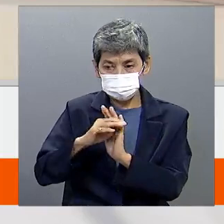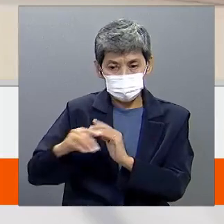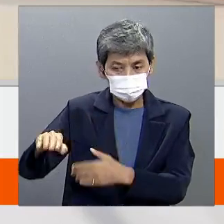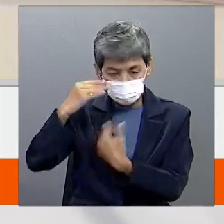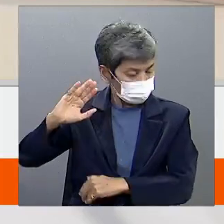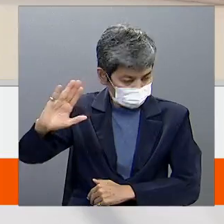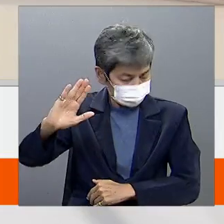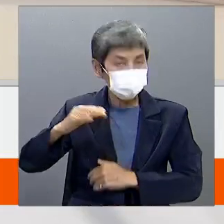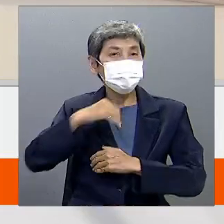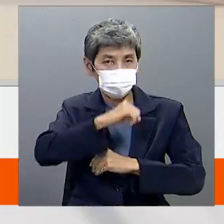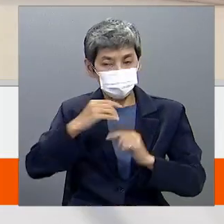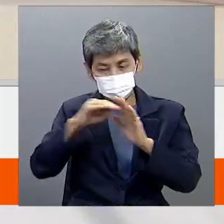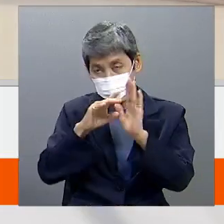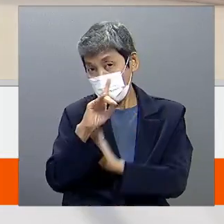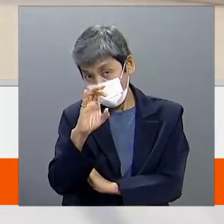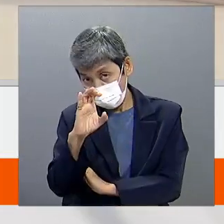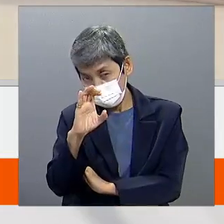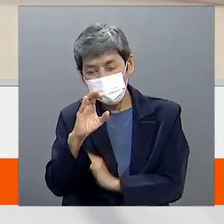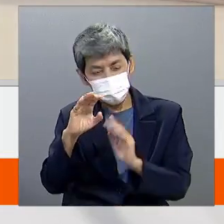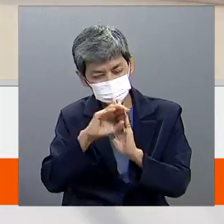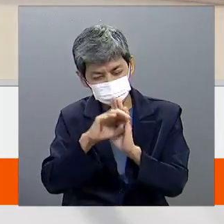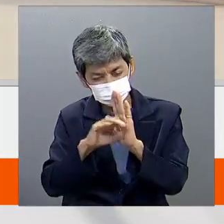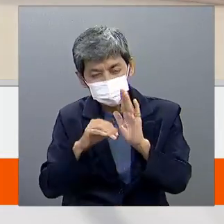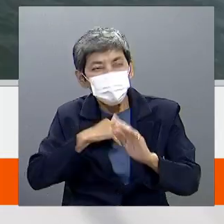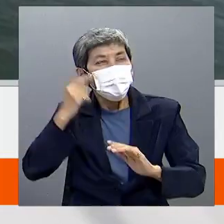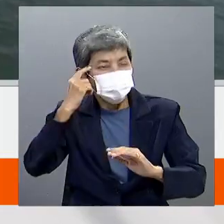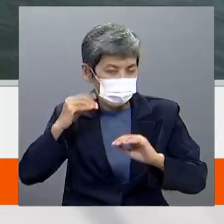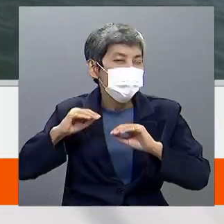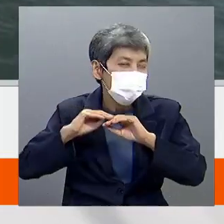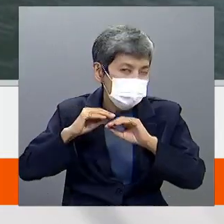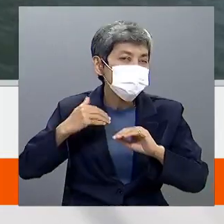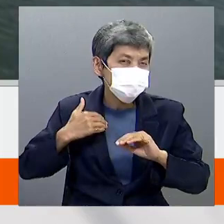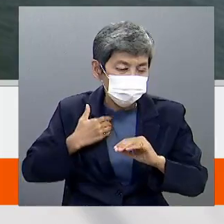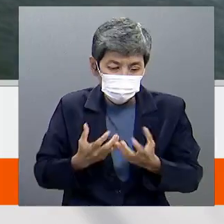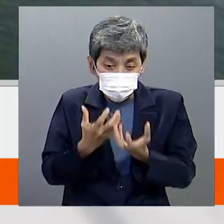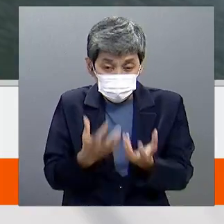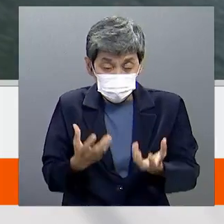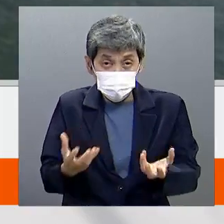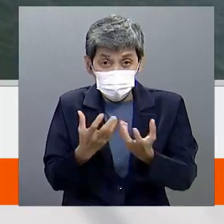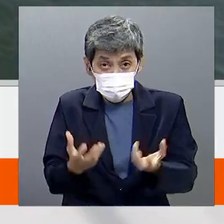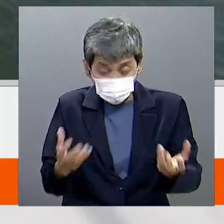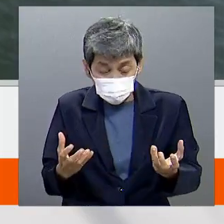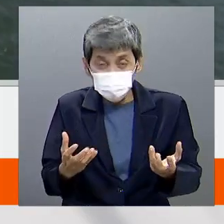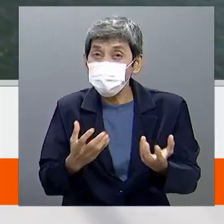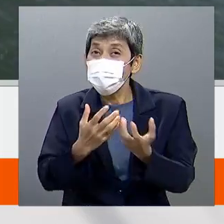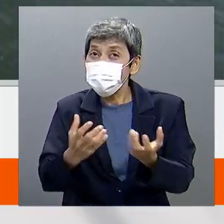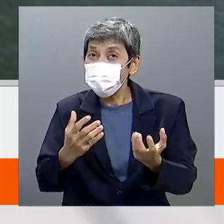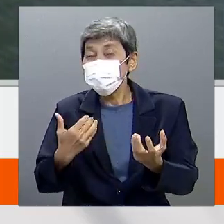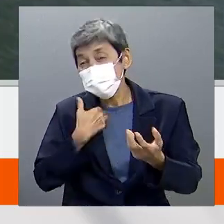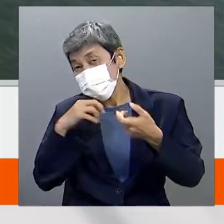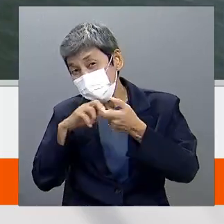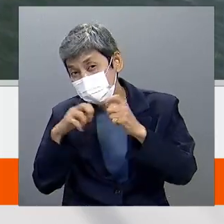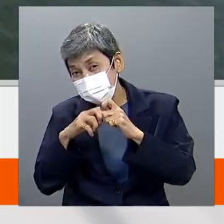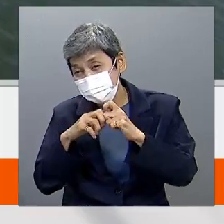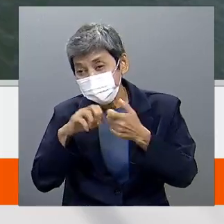ไหม ผมคิดว่าจะเพิ่มไปกว่านี้นะในกลุ่มสินค้าที่มันอ่อนไหวและอาจจะกระทบกับอุตสาหกรรมห